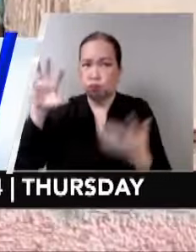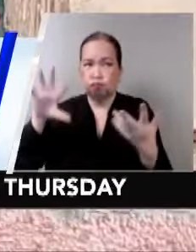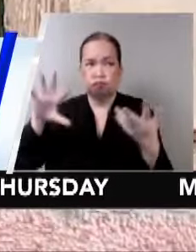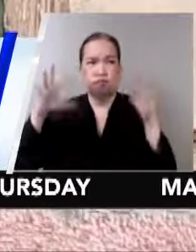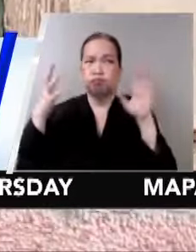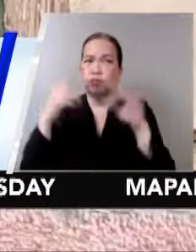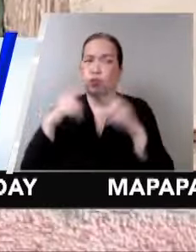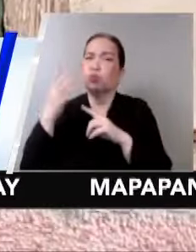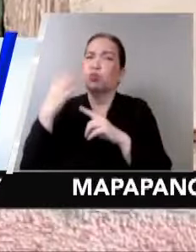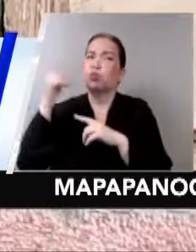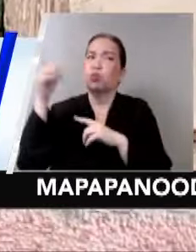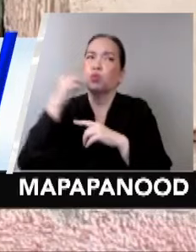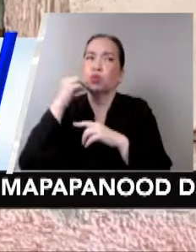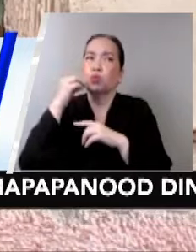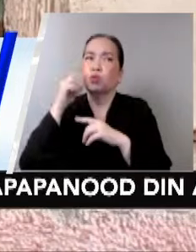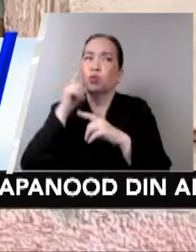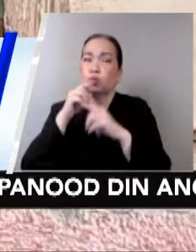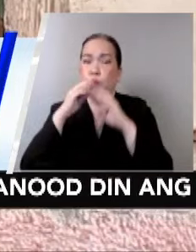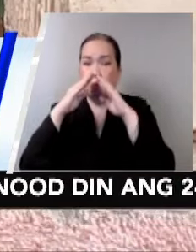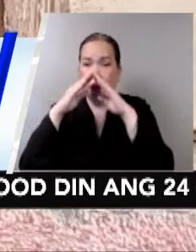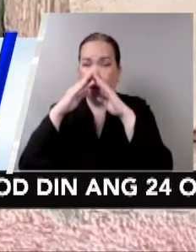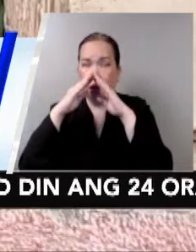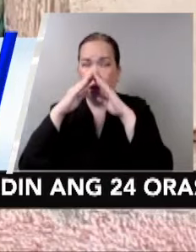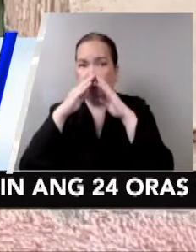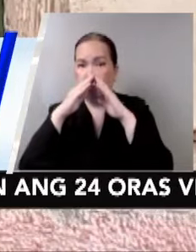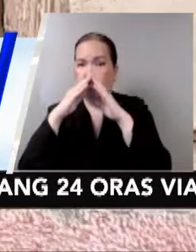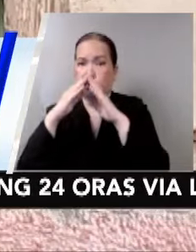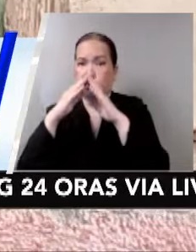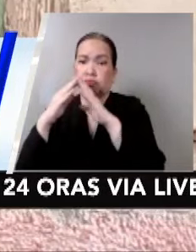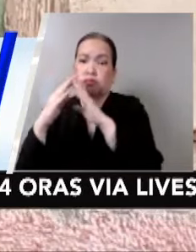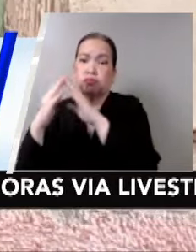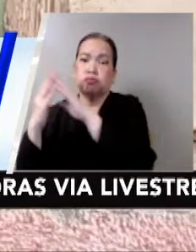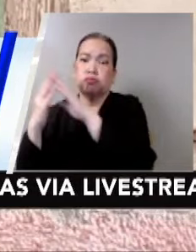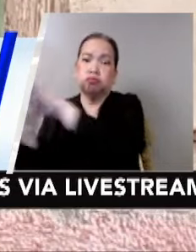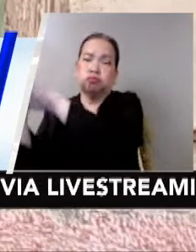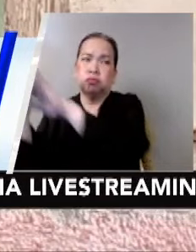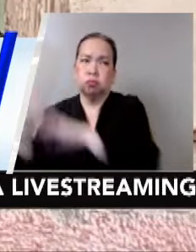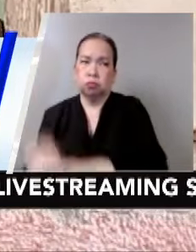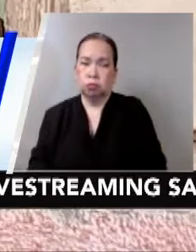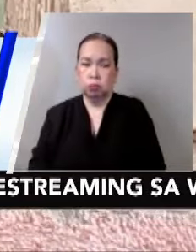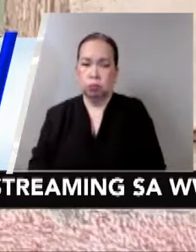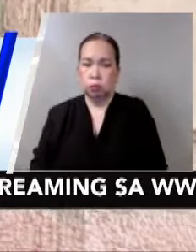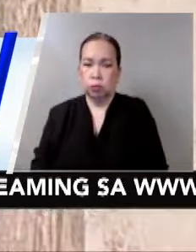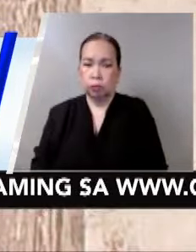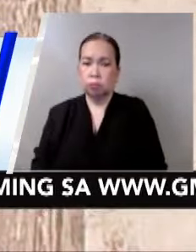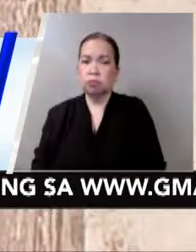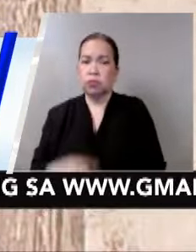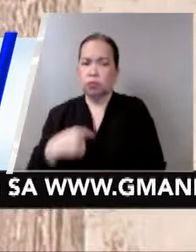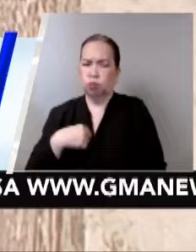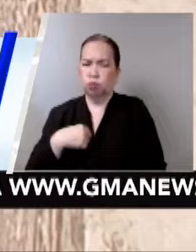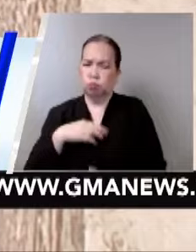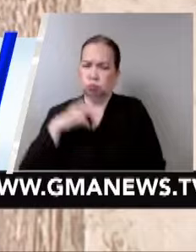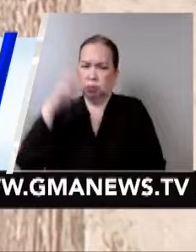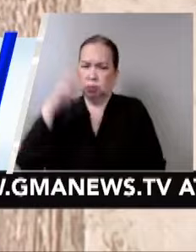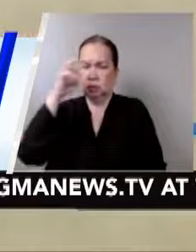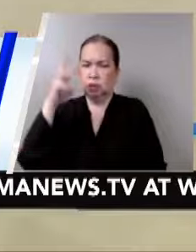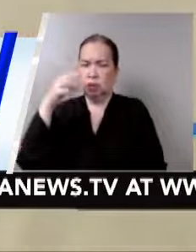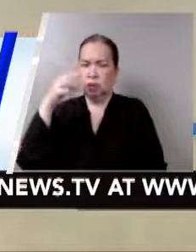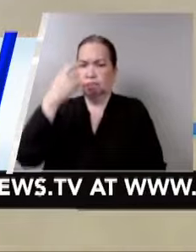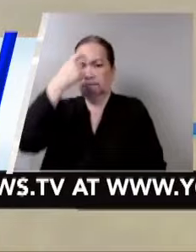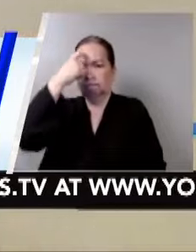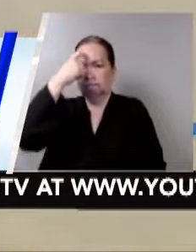ano yung bahay namin, nagiba. Kaya doon ako natakot, nagkaroon ako ng